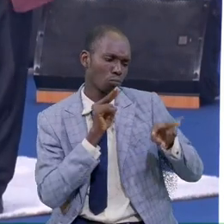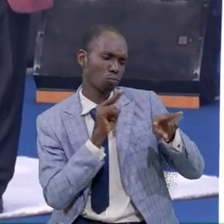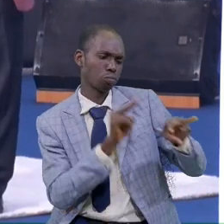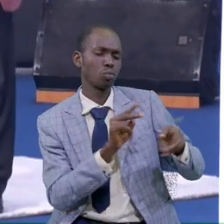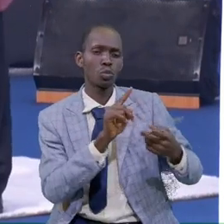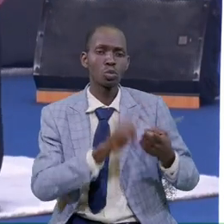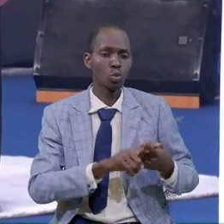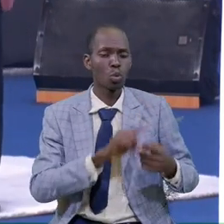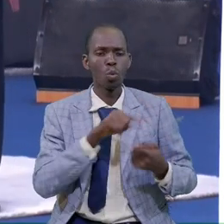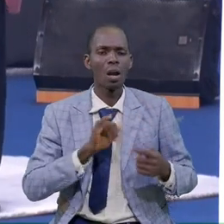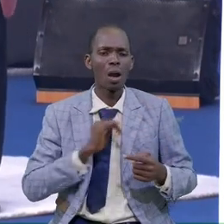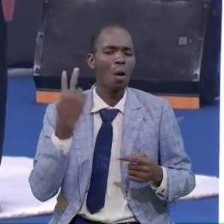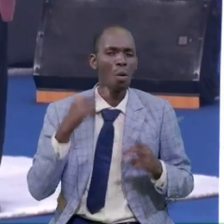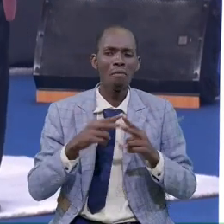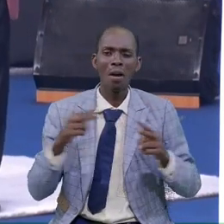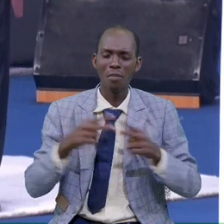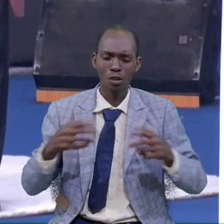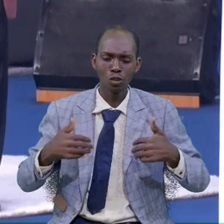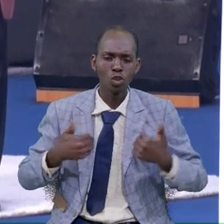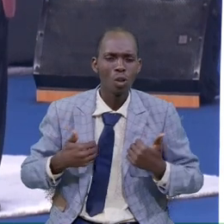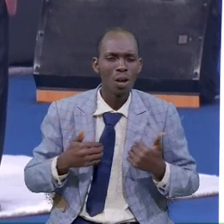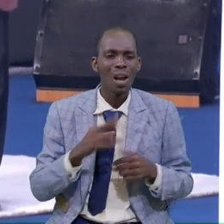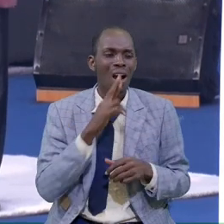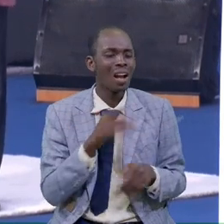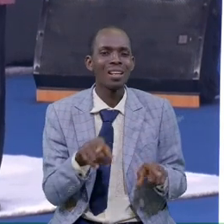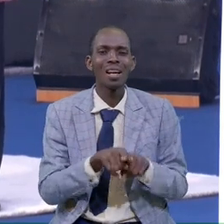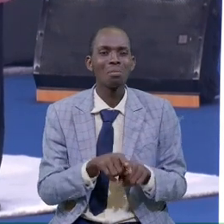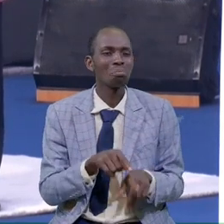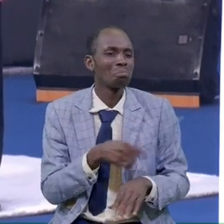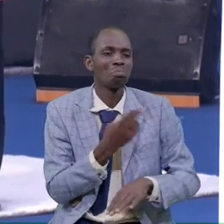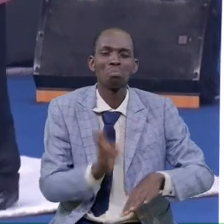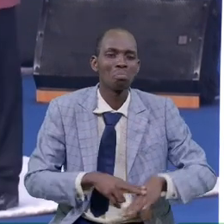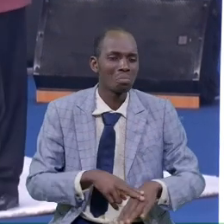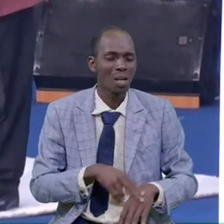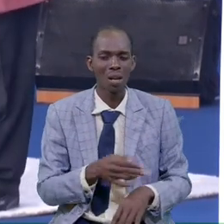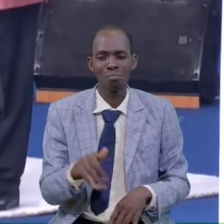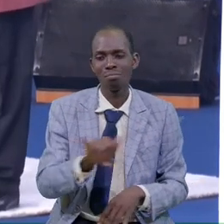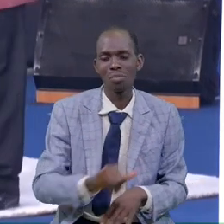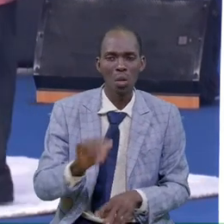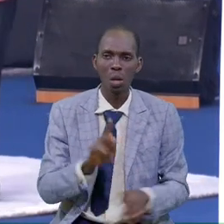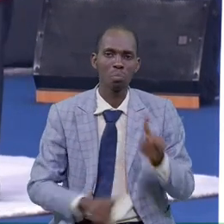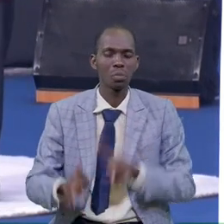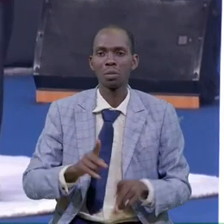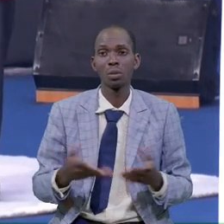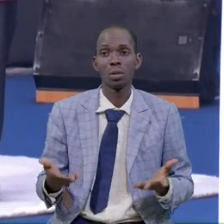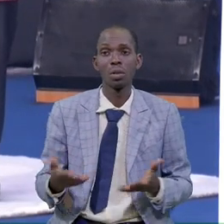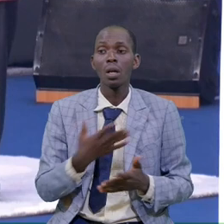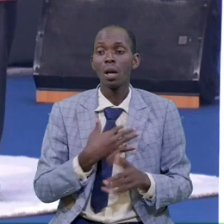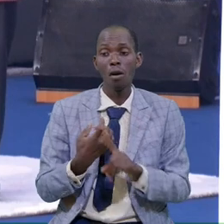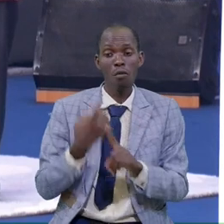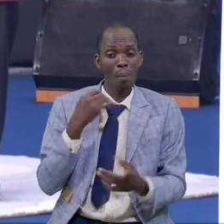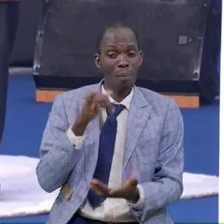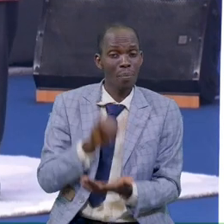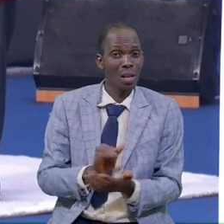jeunes, ils étaient des gens normaux, des personnes normales. Donc ce jour-là,